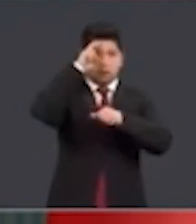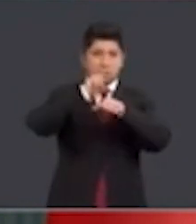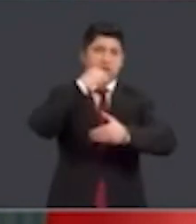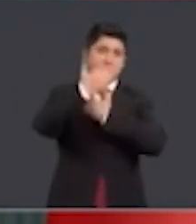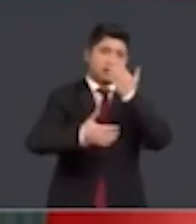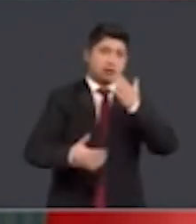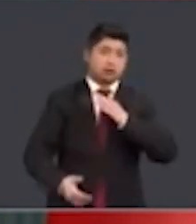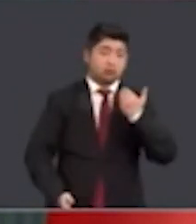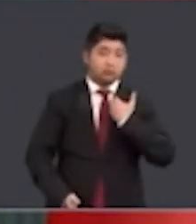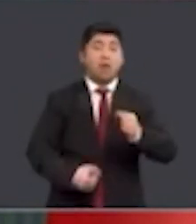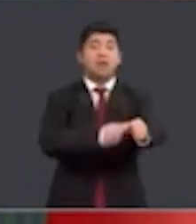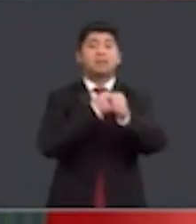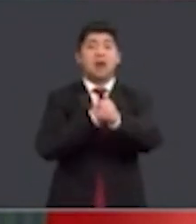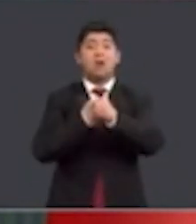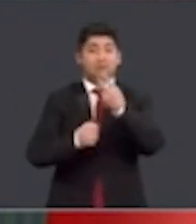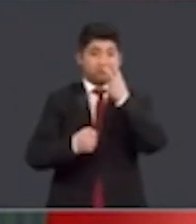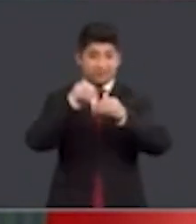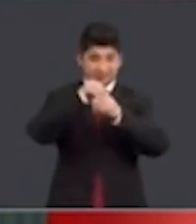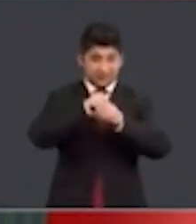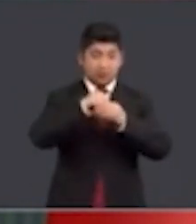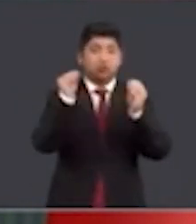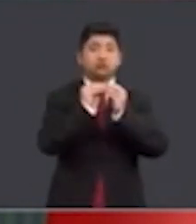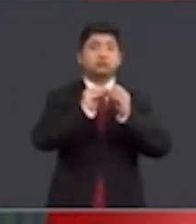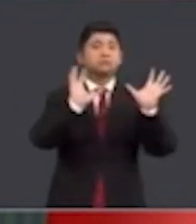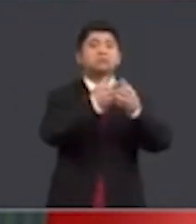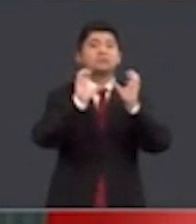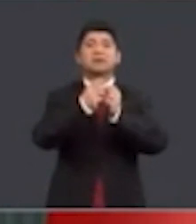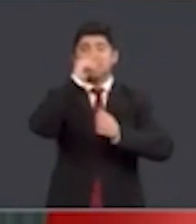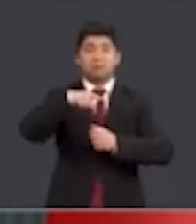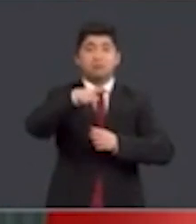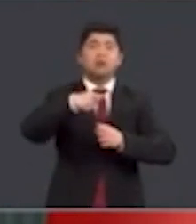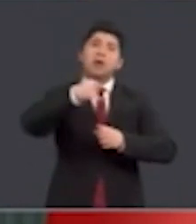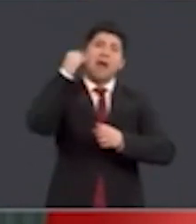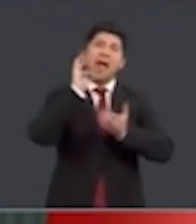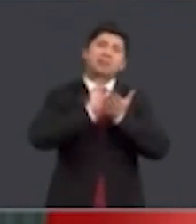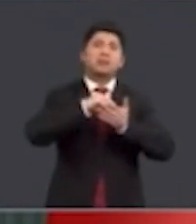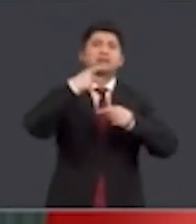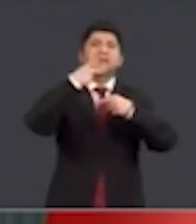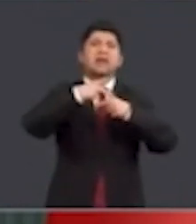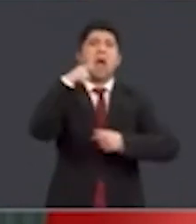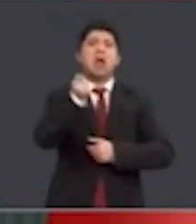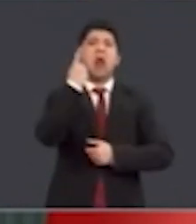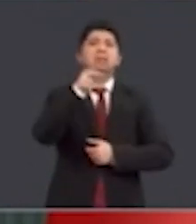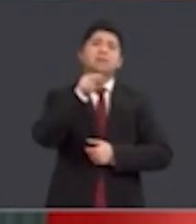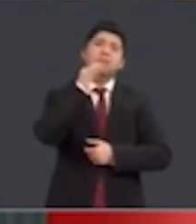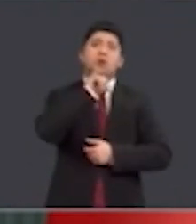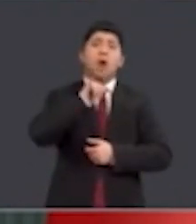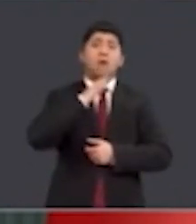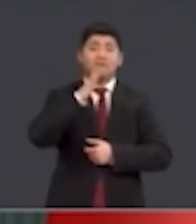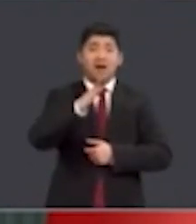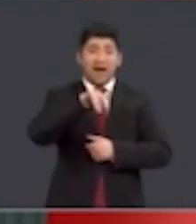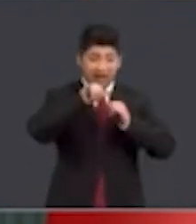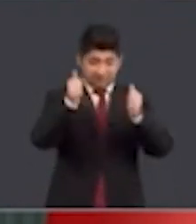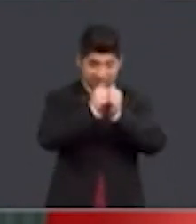isterim. Terör örgütleri gibi suç çeteleri de zehirli bir yılan gibidir. Onlarla aynı